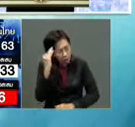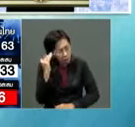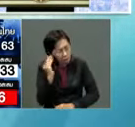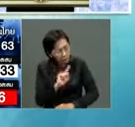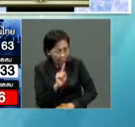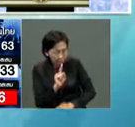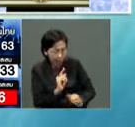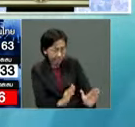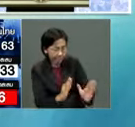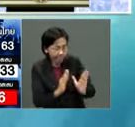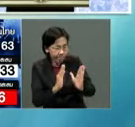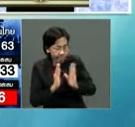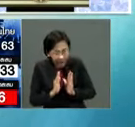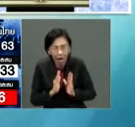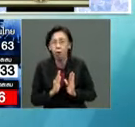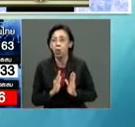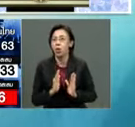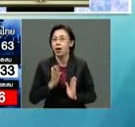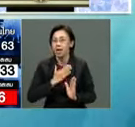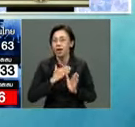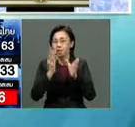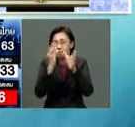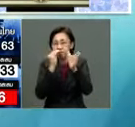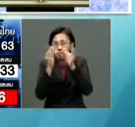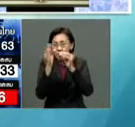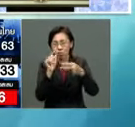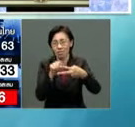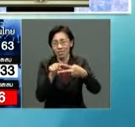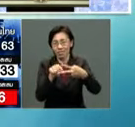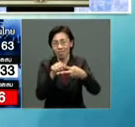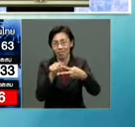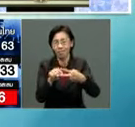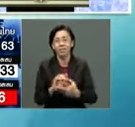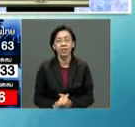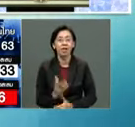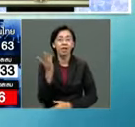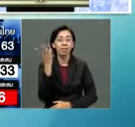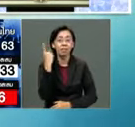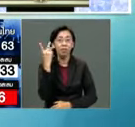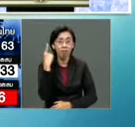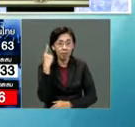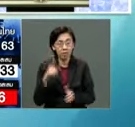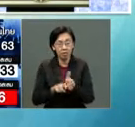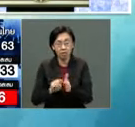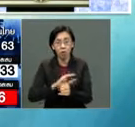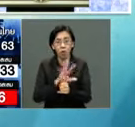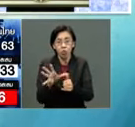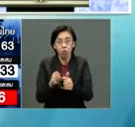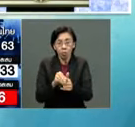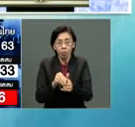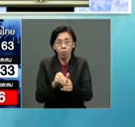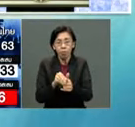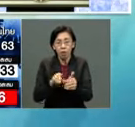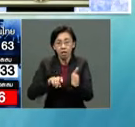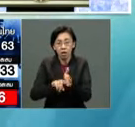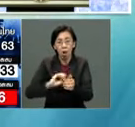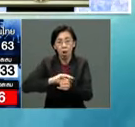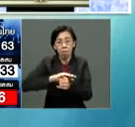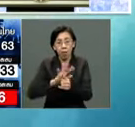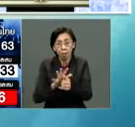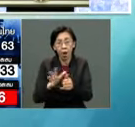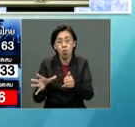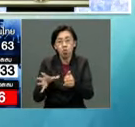จจัย2ด้านอย่างนี้นะครับแล้วก็วันนี้เขาก็พบผู้ป่วยโควิด-19 เชื่อมโย